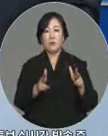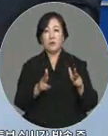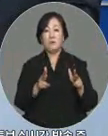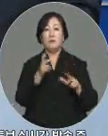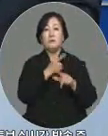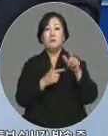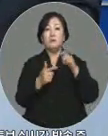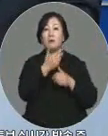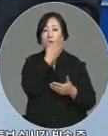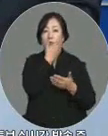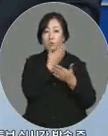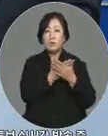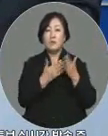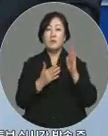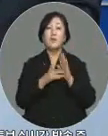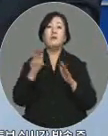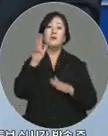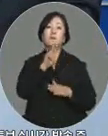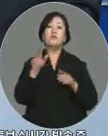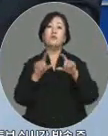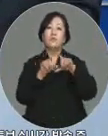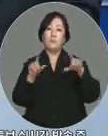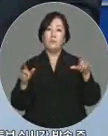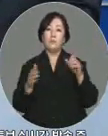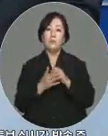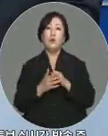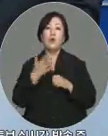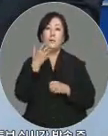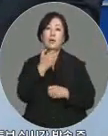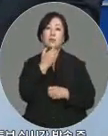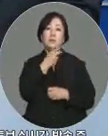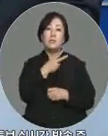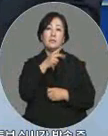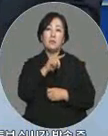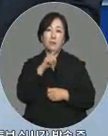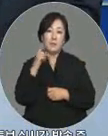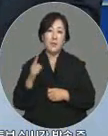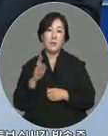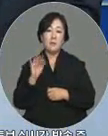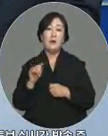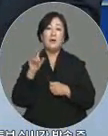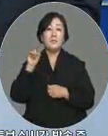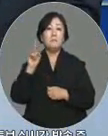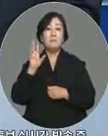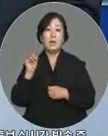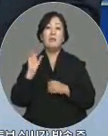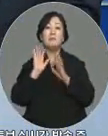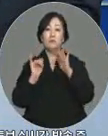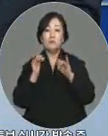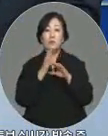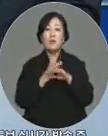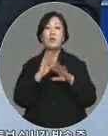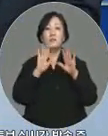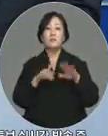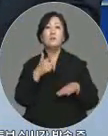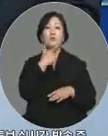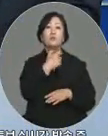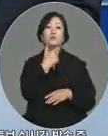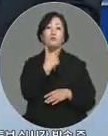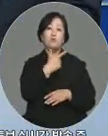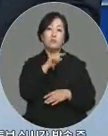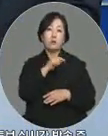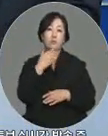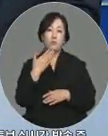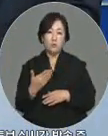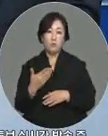중요한데 이게 전국 주간 발생률이 82.1명인데 인구 10만 명당 우리는 66.9명입니다.